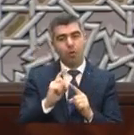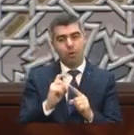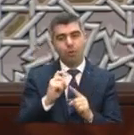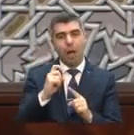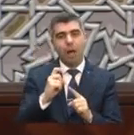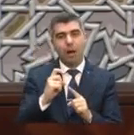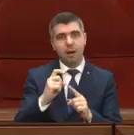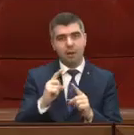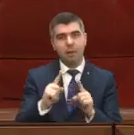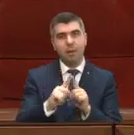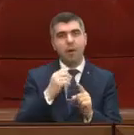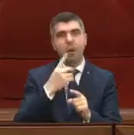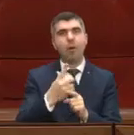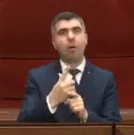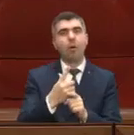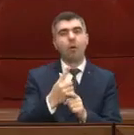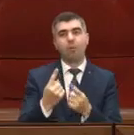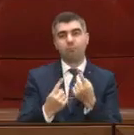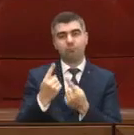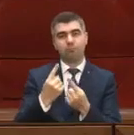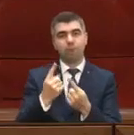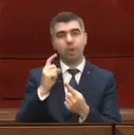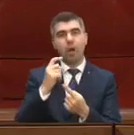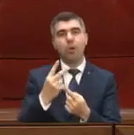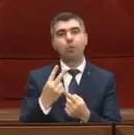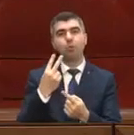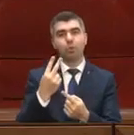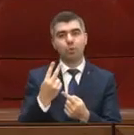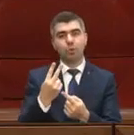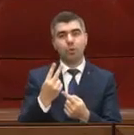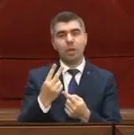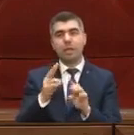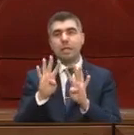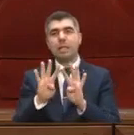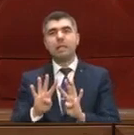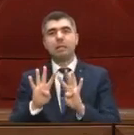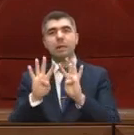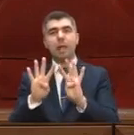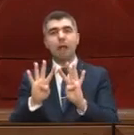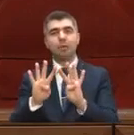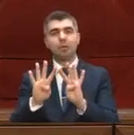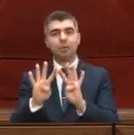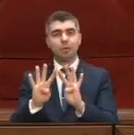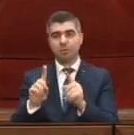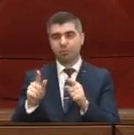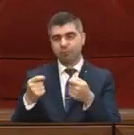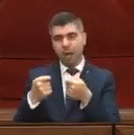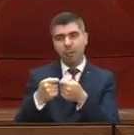ديال السلامه الطرقيه، و18 فبراير هو اليوم الوطني. اليوم عندنا استراتيجيه وطنيه